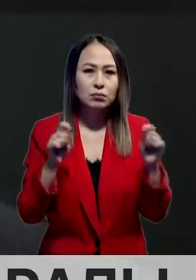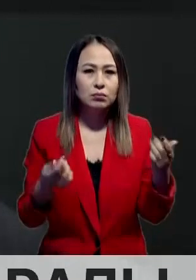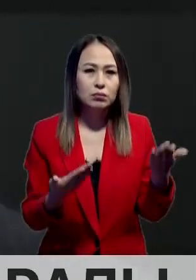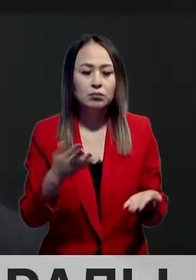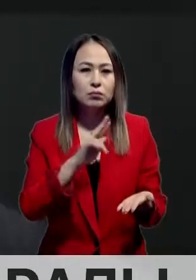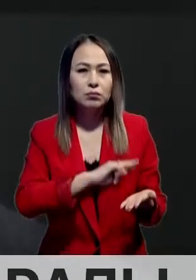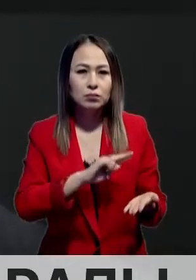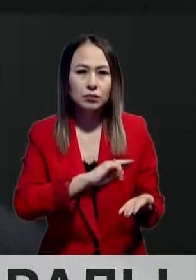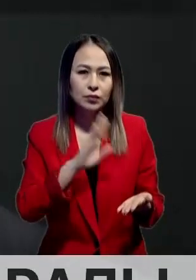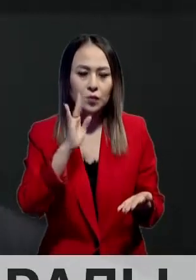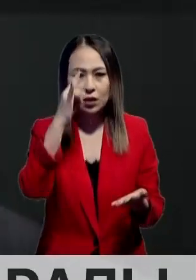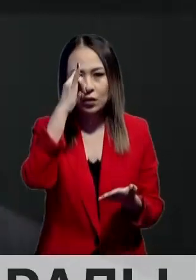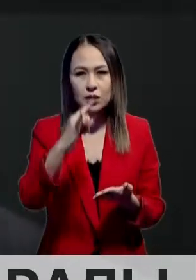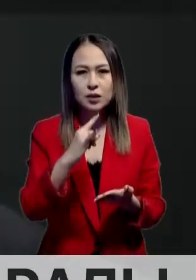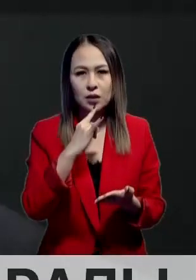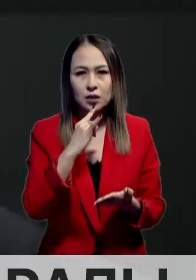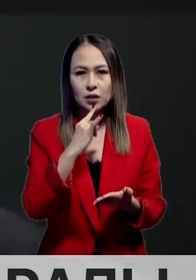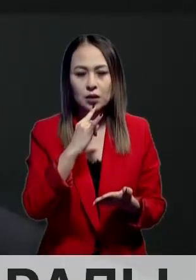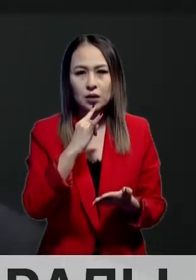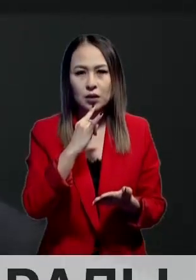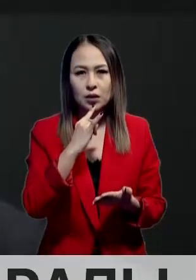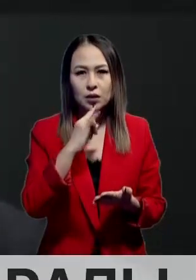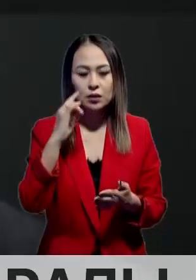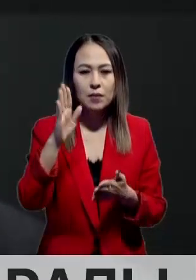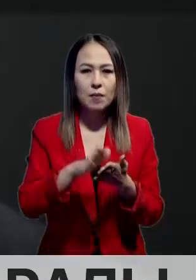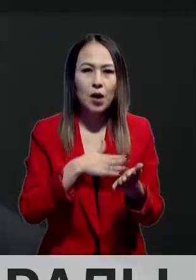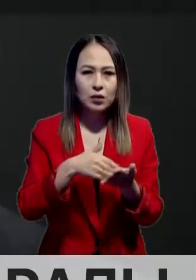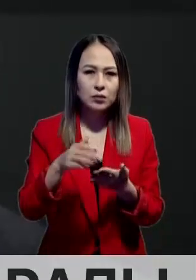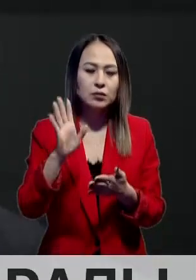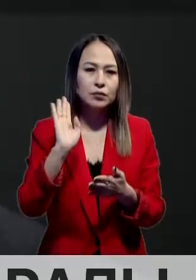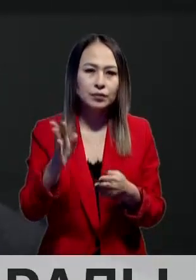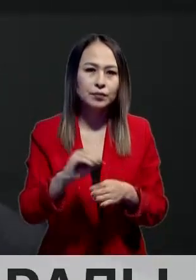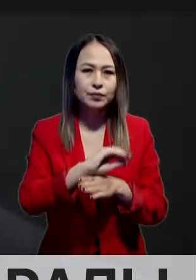толығымен Қазақстан жақын бағыс майымен қамтамасыз етіледі.